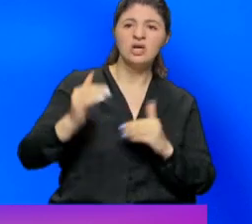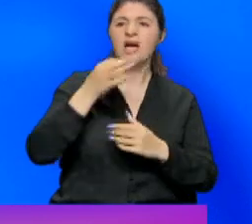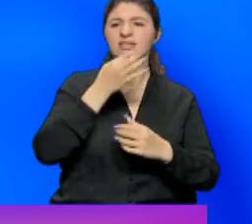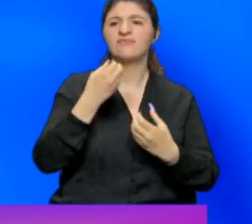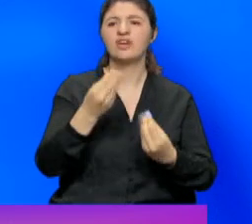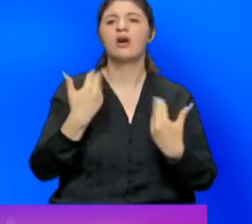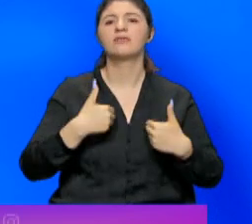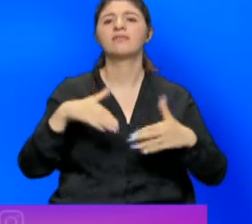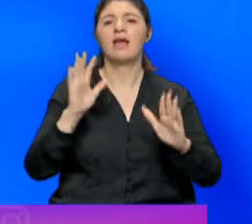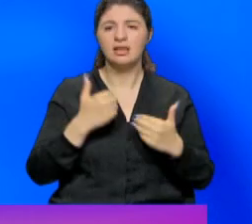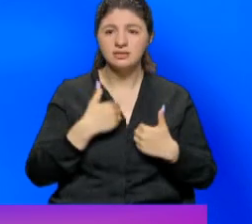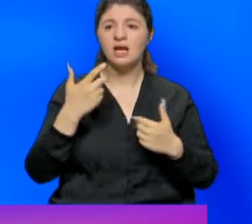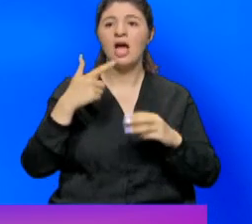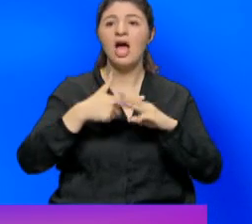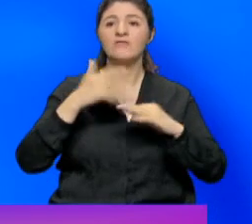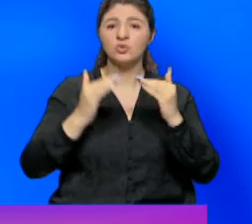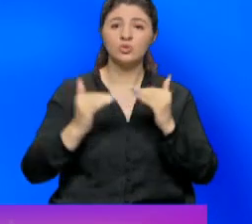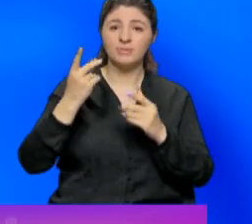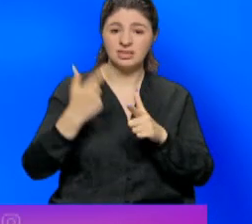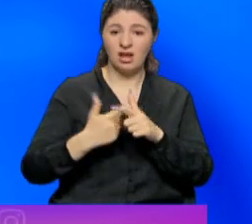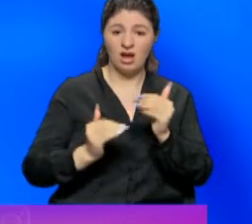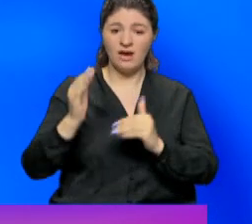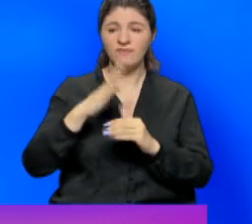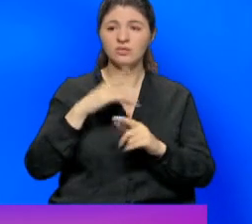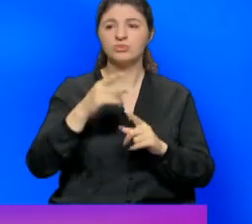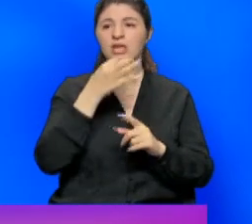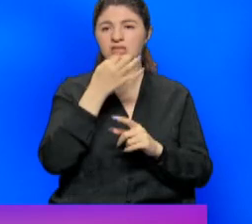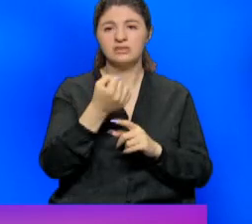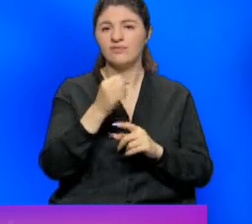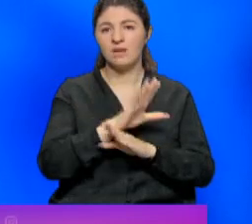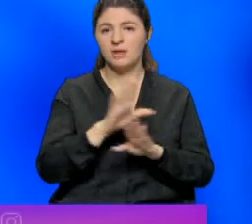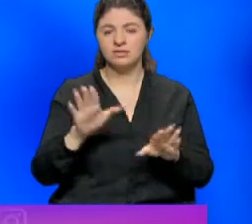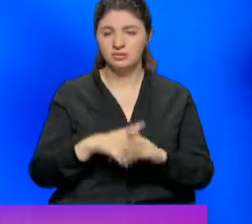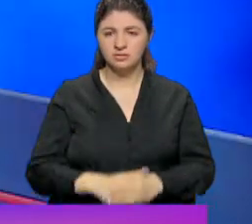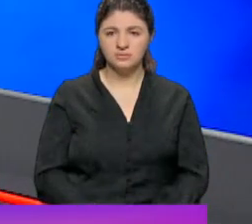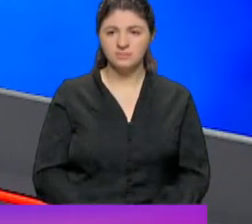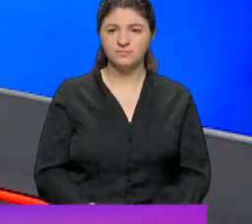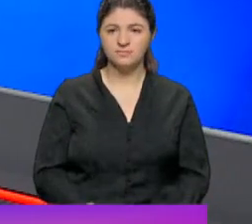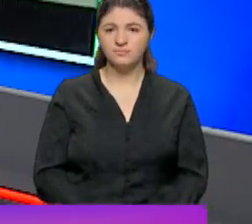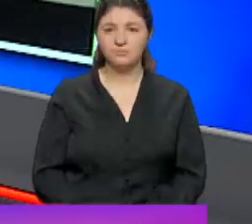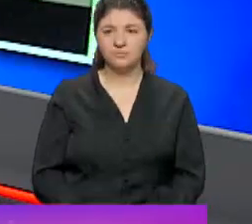değiliz Enflasyonun üstünde bir kira artışı söz konusuysa Buna müsaade edemeyiz